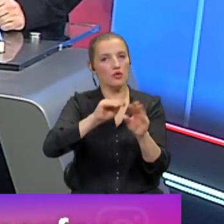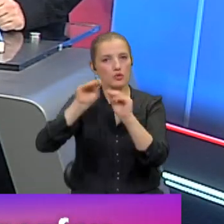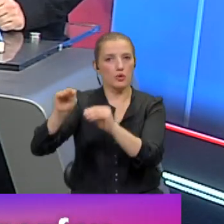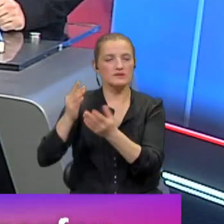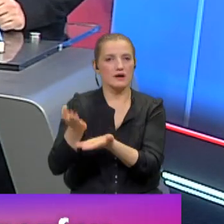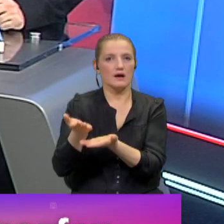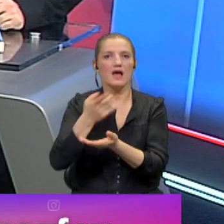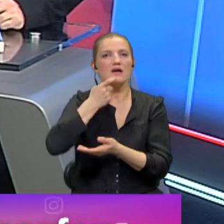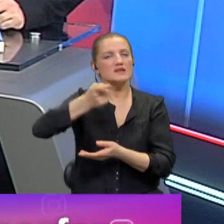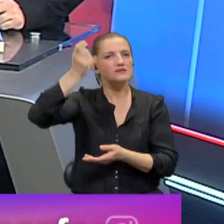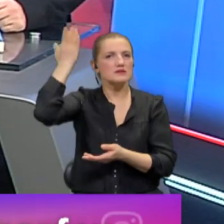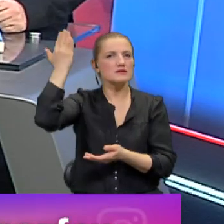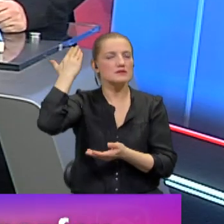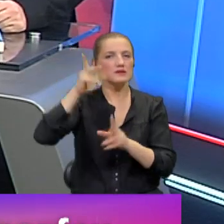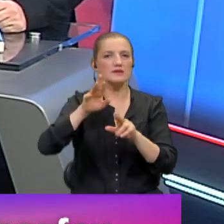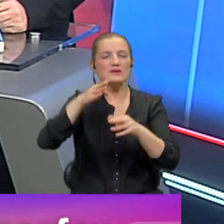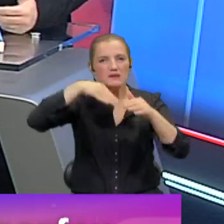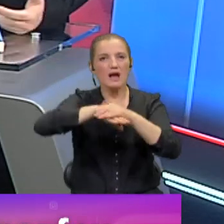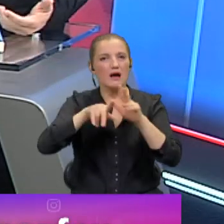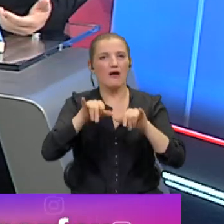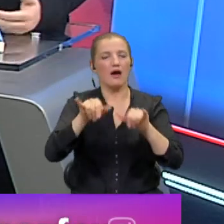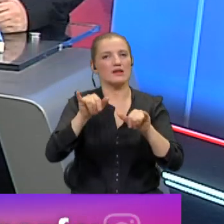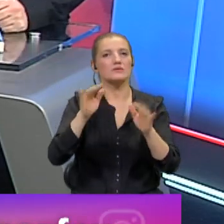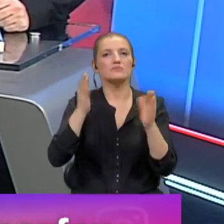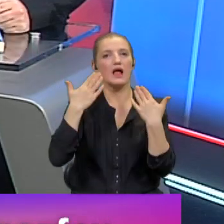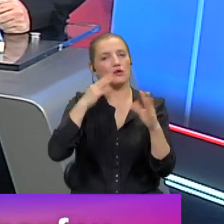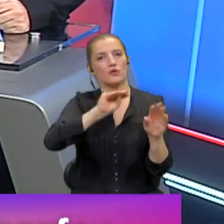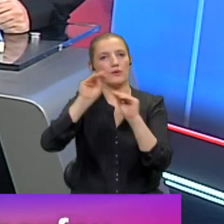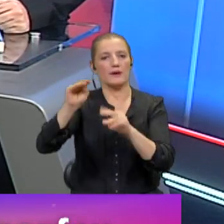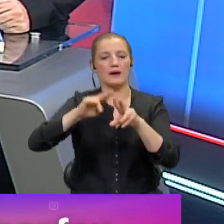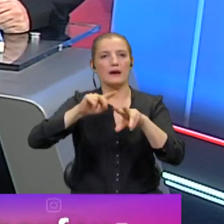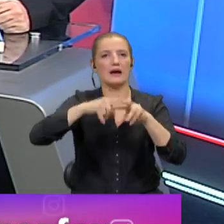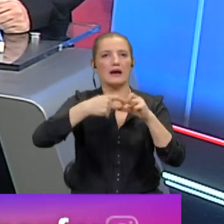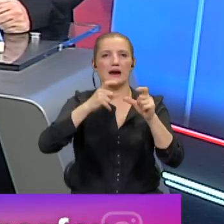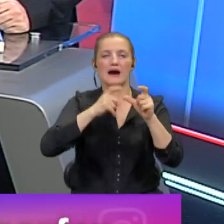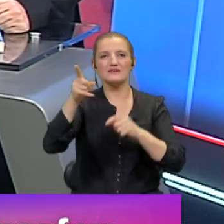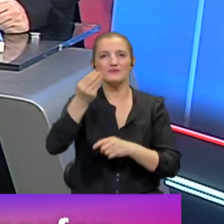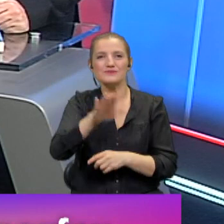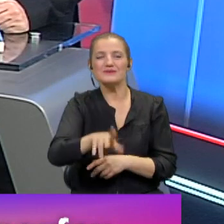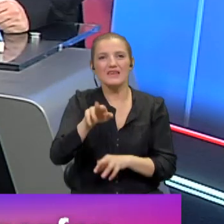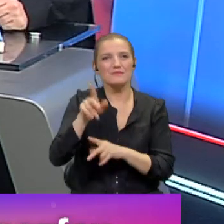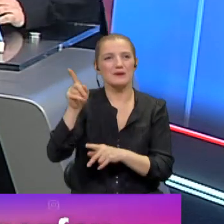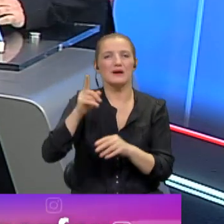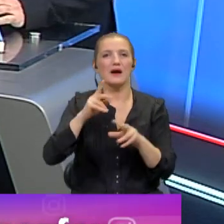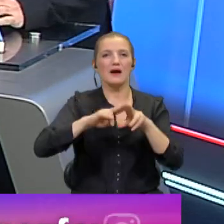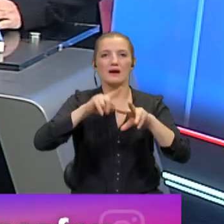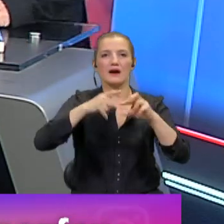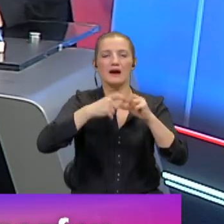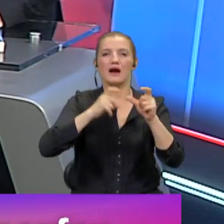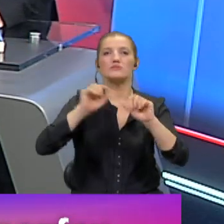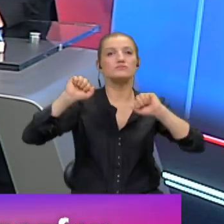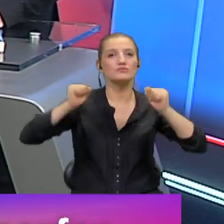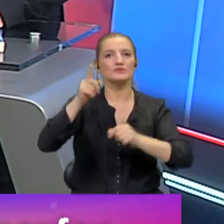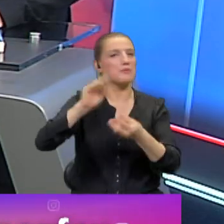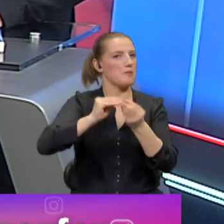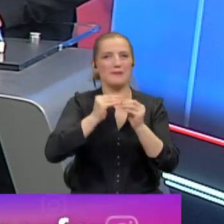konulsa eski yöntemlere geçelim saklama yöntemlerini artık ne yapalım deme Kars'a çocukluğuna döndü Sen de geç çıkarsa soğuktan sorun